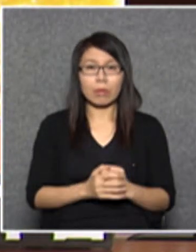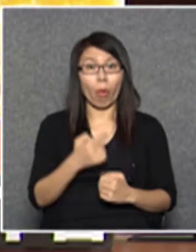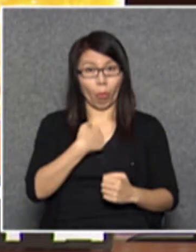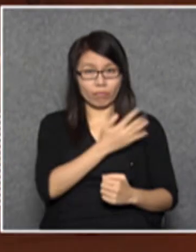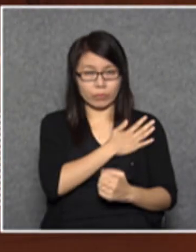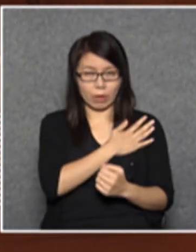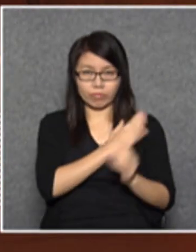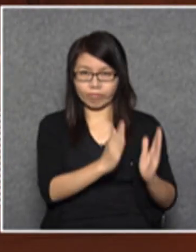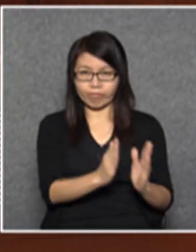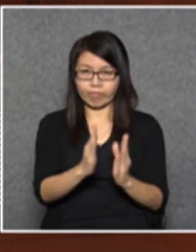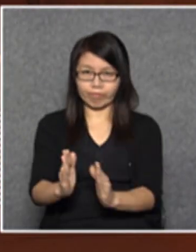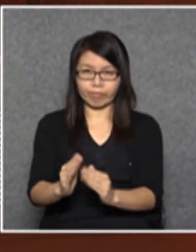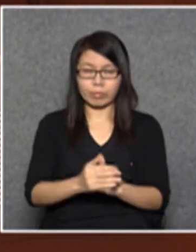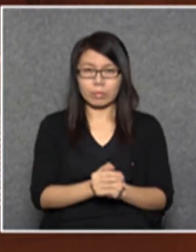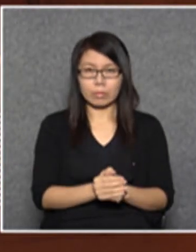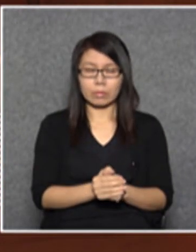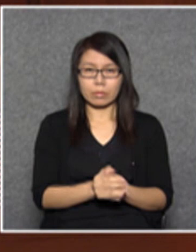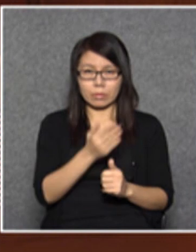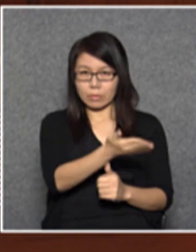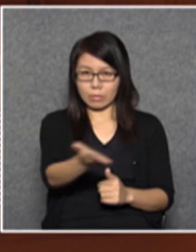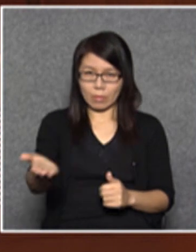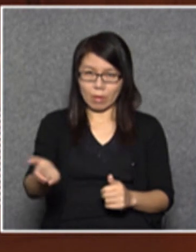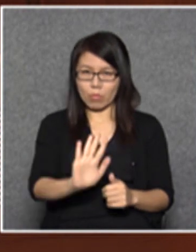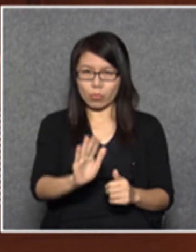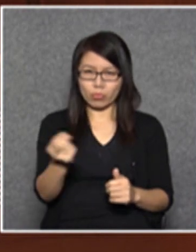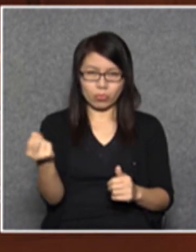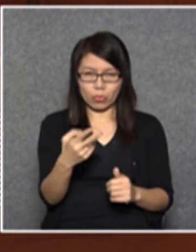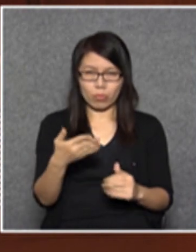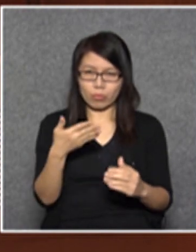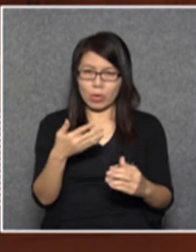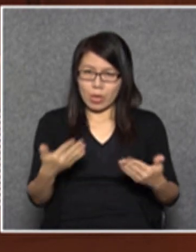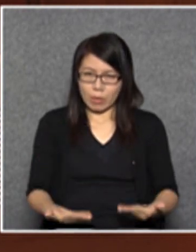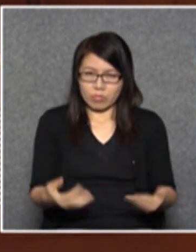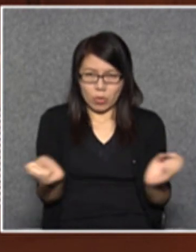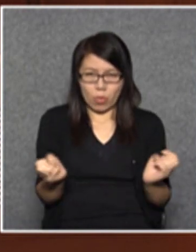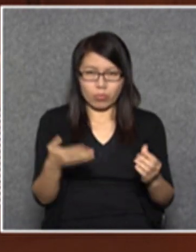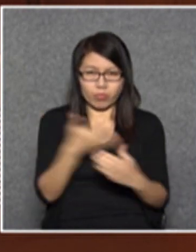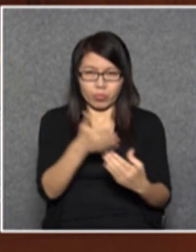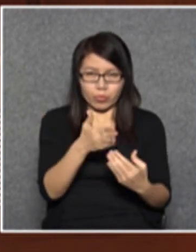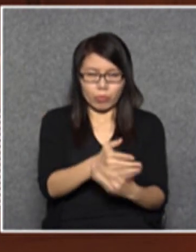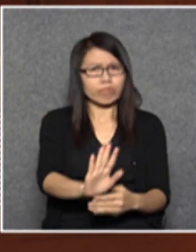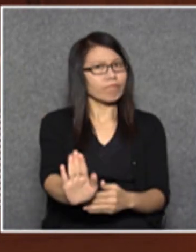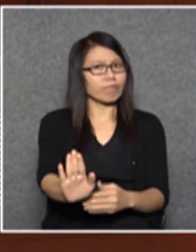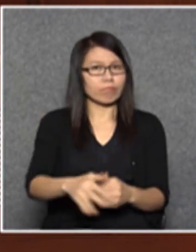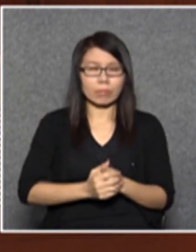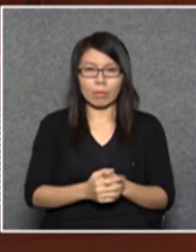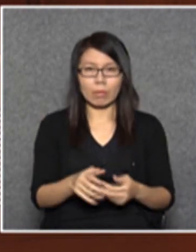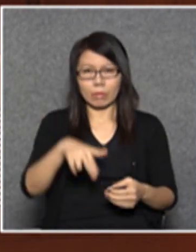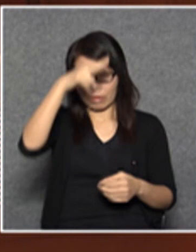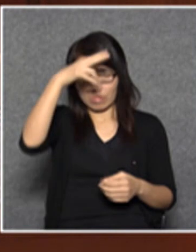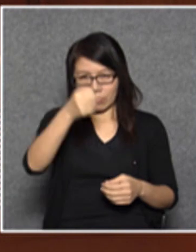的。請大家不要再打斷這個會議的進程。行政長官，